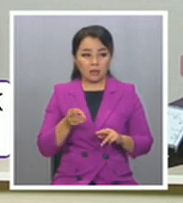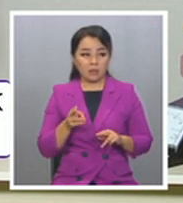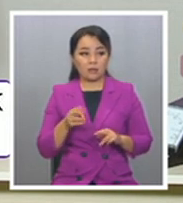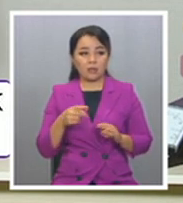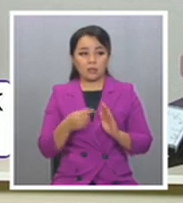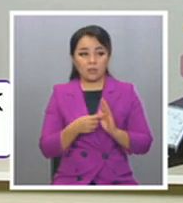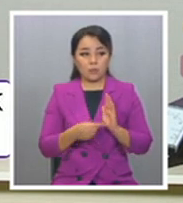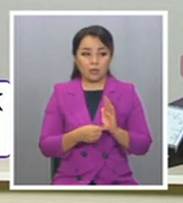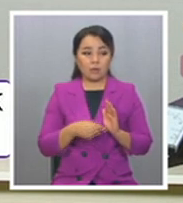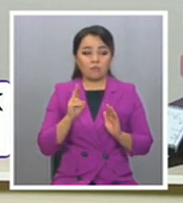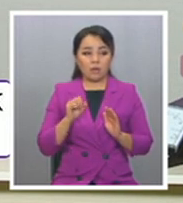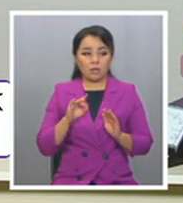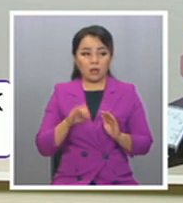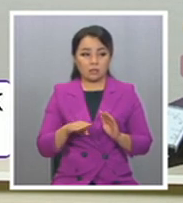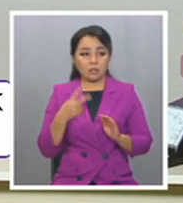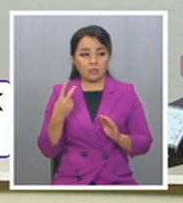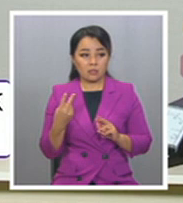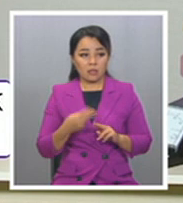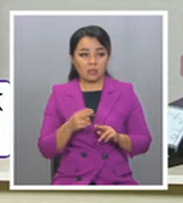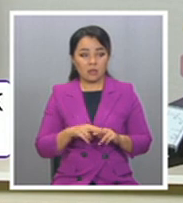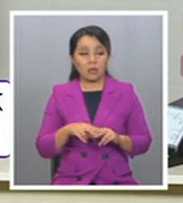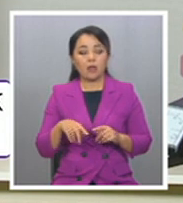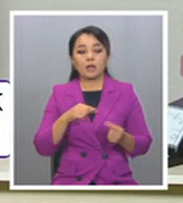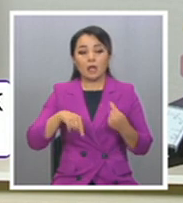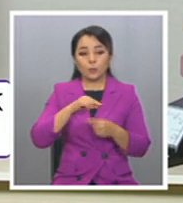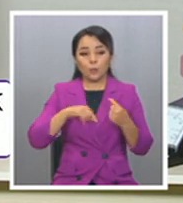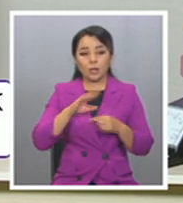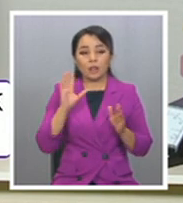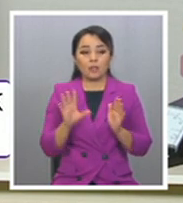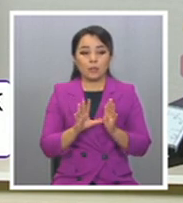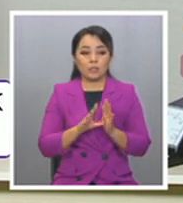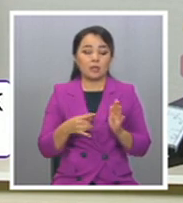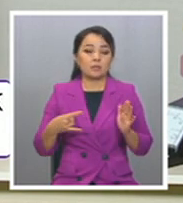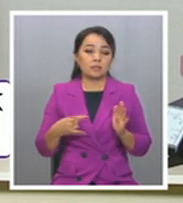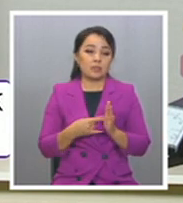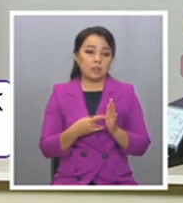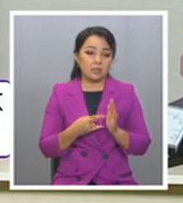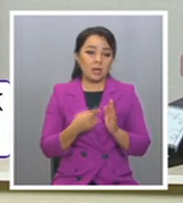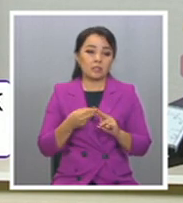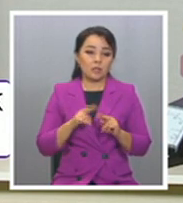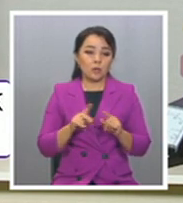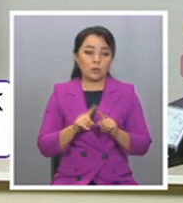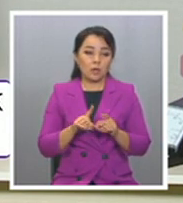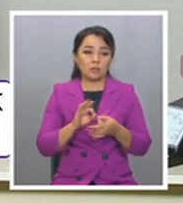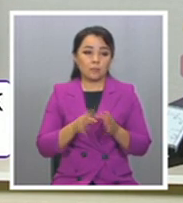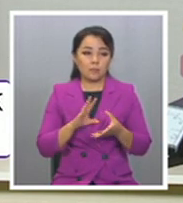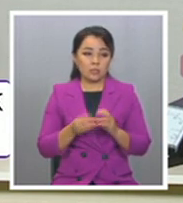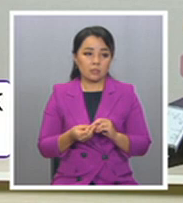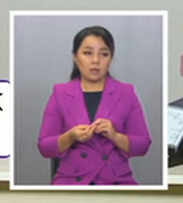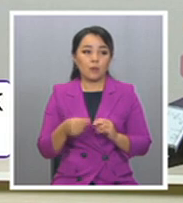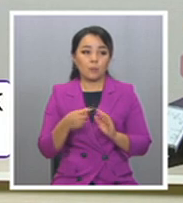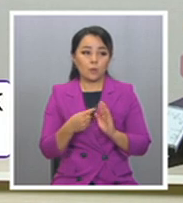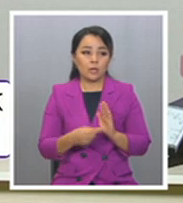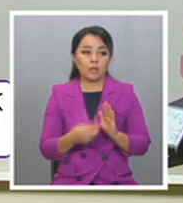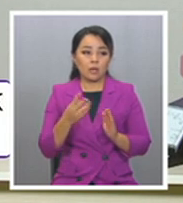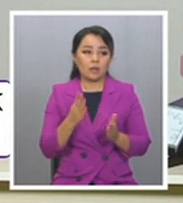бөлінген 2, катушкада пайда болатын магнит өрісінің энергиясына ұқсайды, яғни Li квадрат бөлінген 2. Және